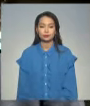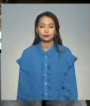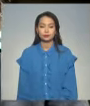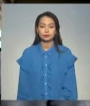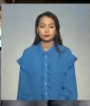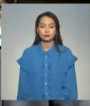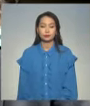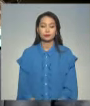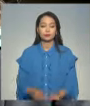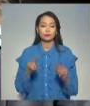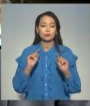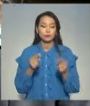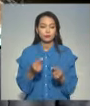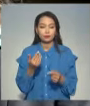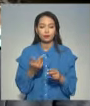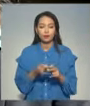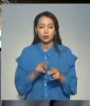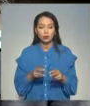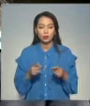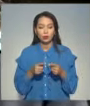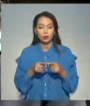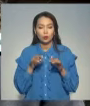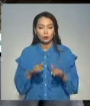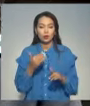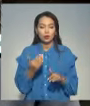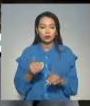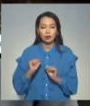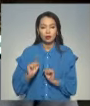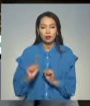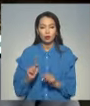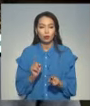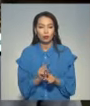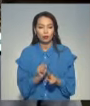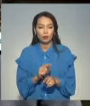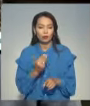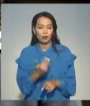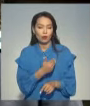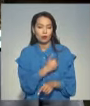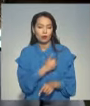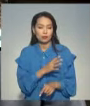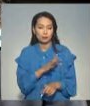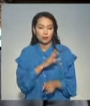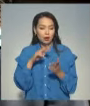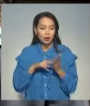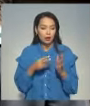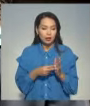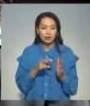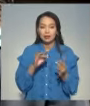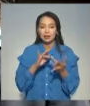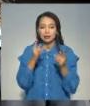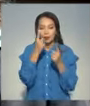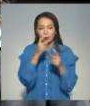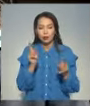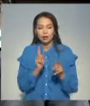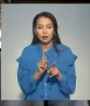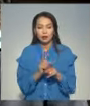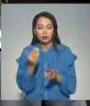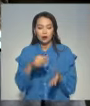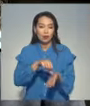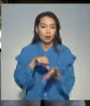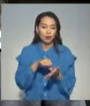адвокатской практикой. Ұстау кезінде ол осы қылмыстық іс бойынша қорғаушы мәртебесіне ие болмады. Және әлеуметтік желілерде айтылғандай процеске